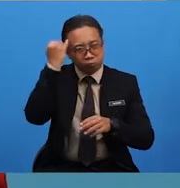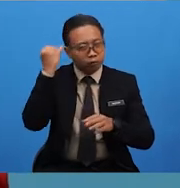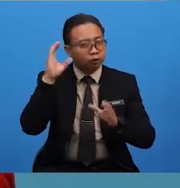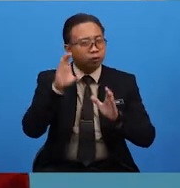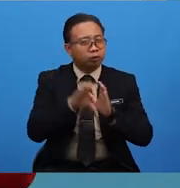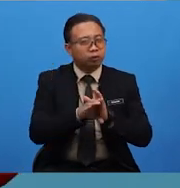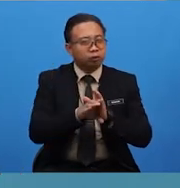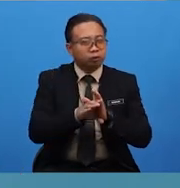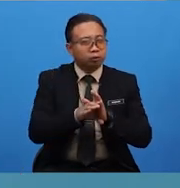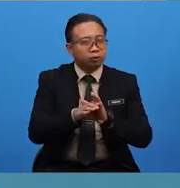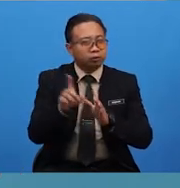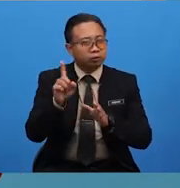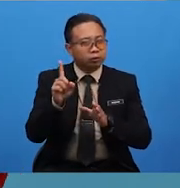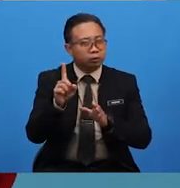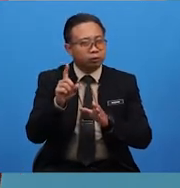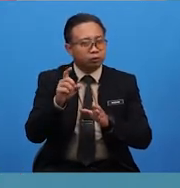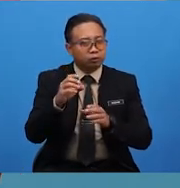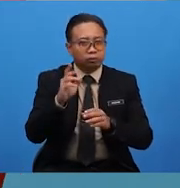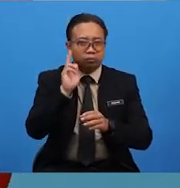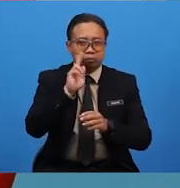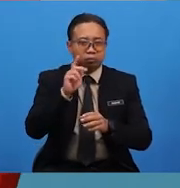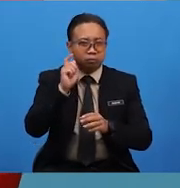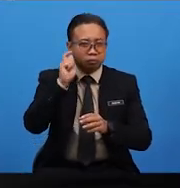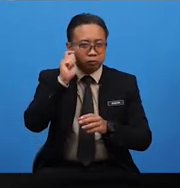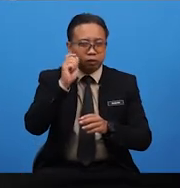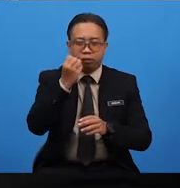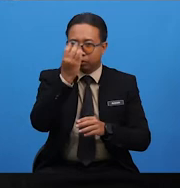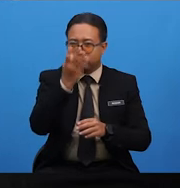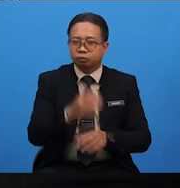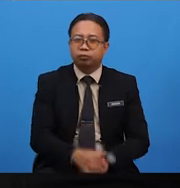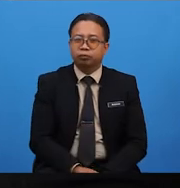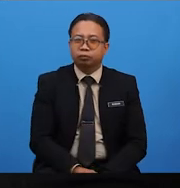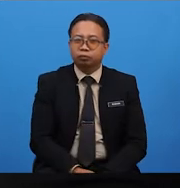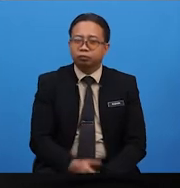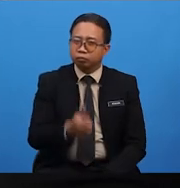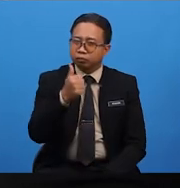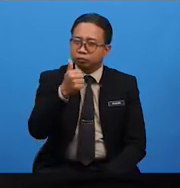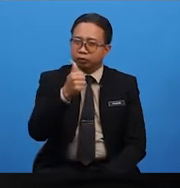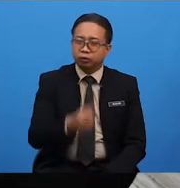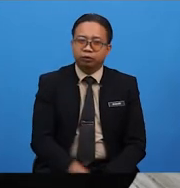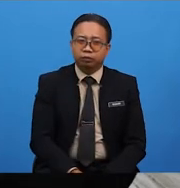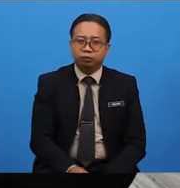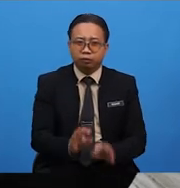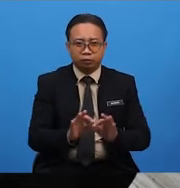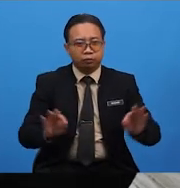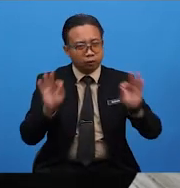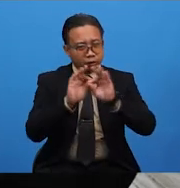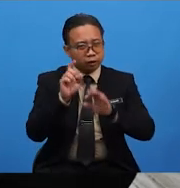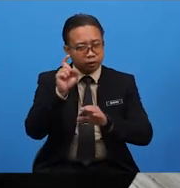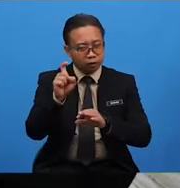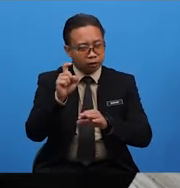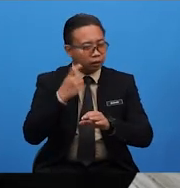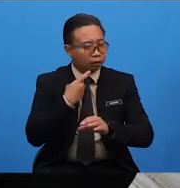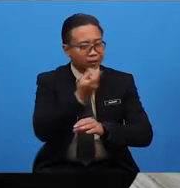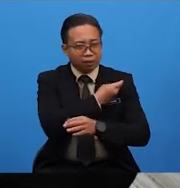audio bergambar sebagaimana yang terjadi sarankan bagus hijab yang penting